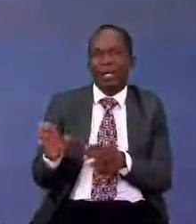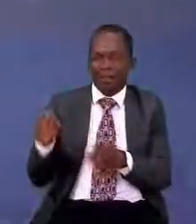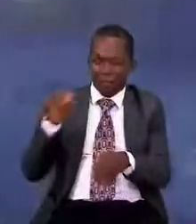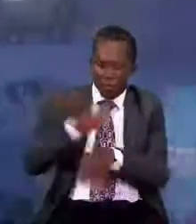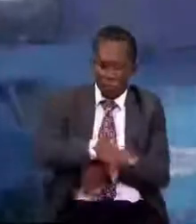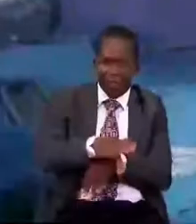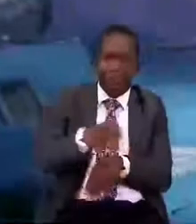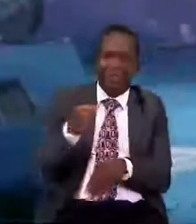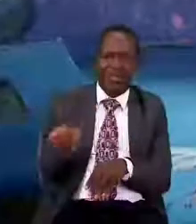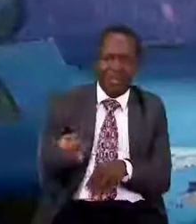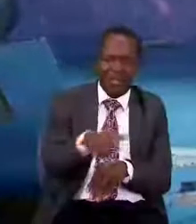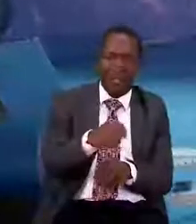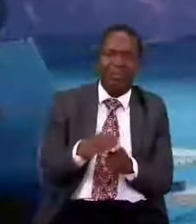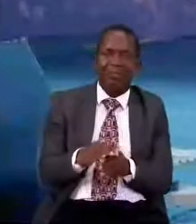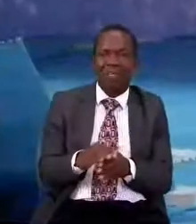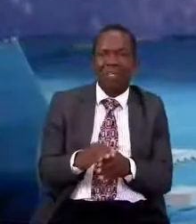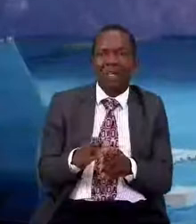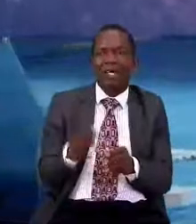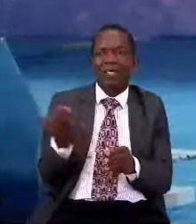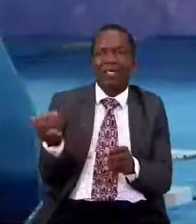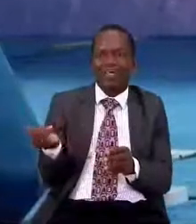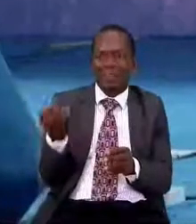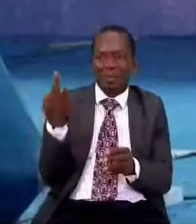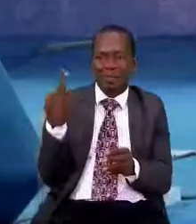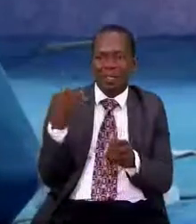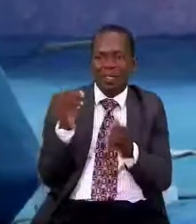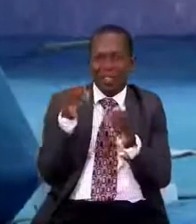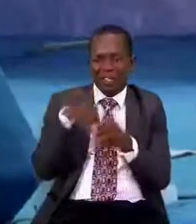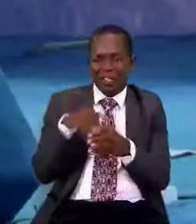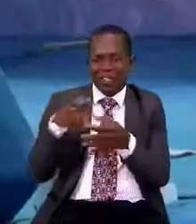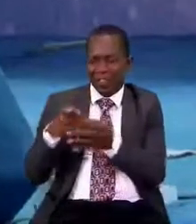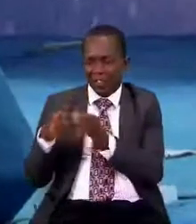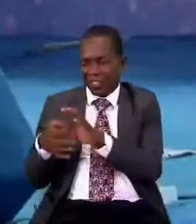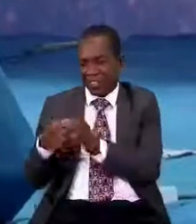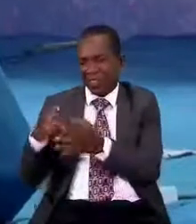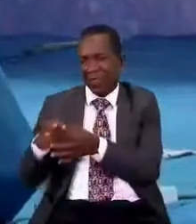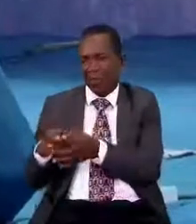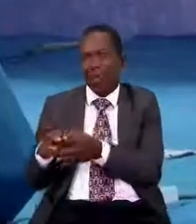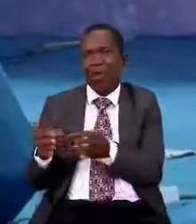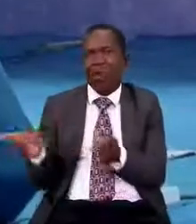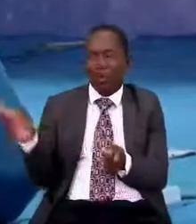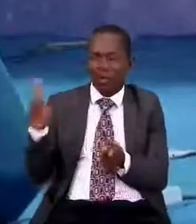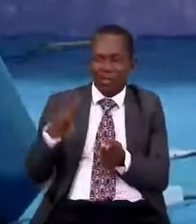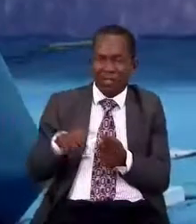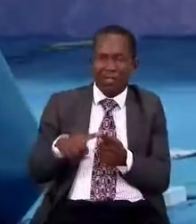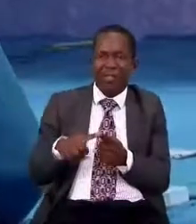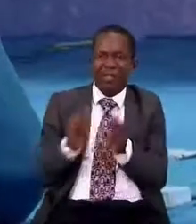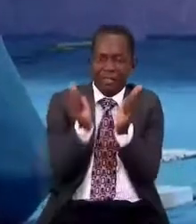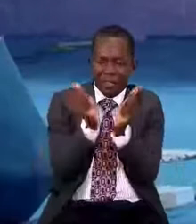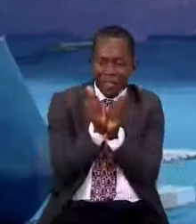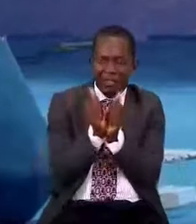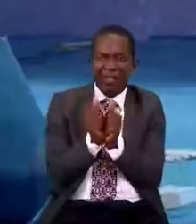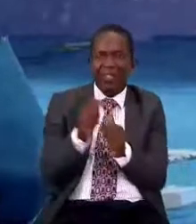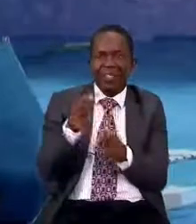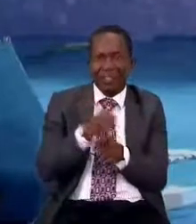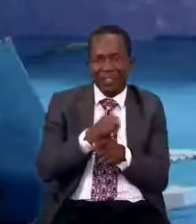tire. Qu'est-ce qu'ils peuvent faire? Alors, jusqu'à ce que la traite négrière